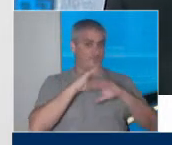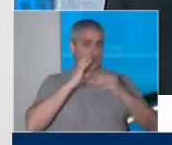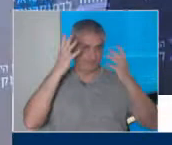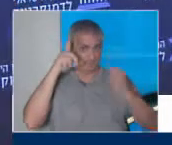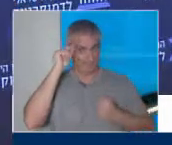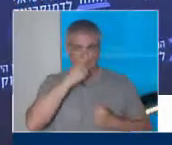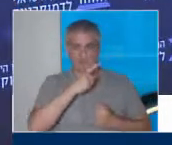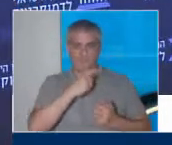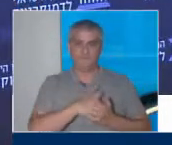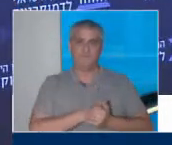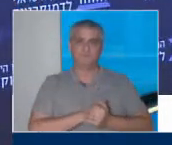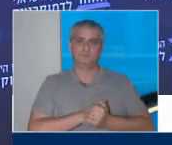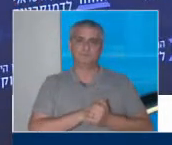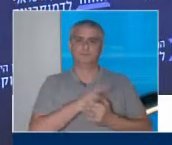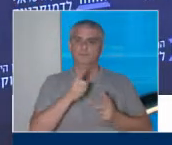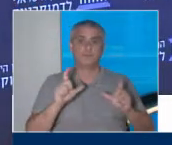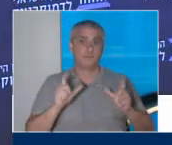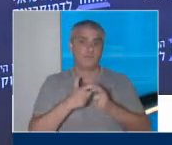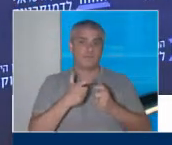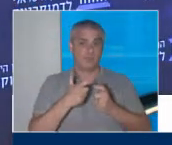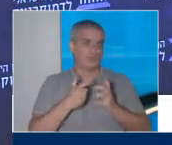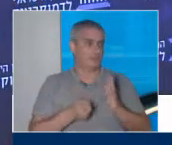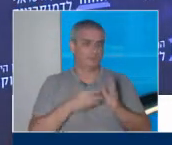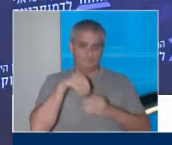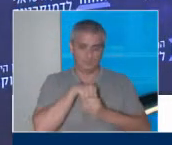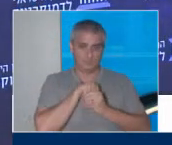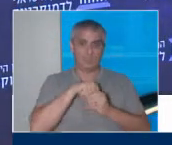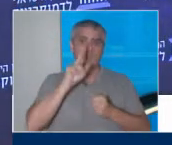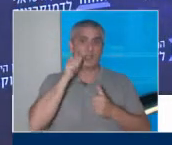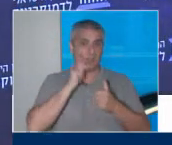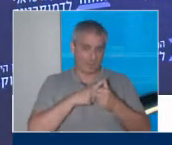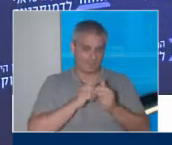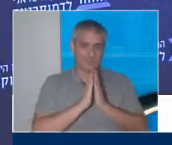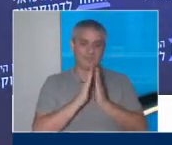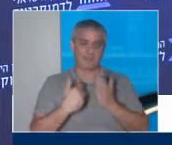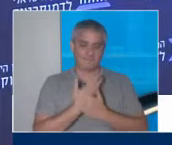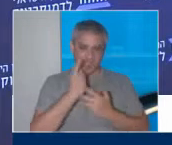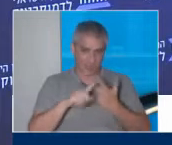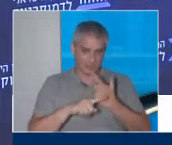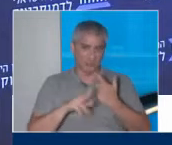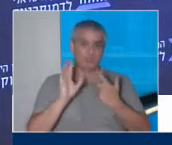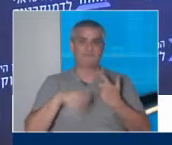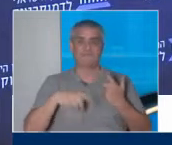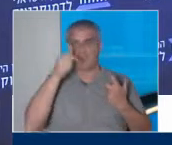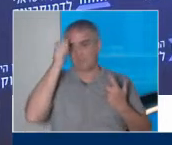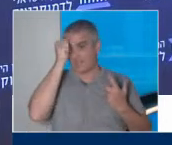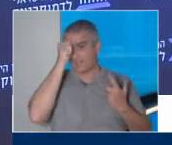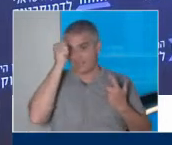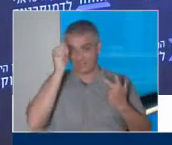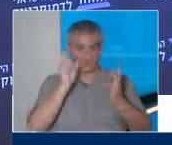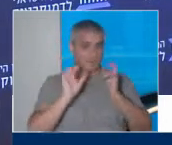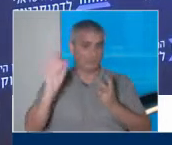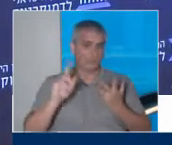אז קודם כל אנחנו יודעים, מדובר פה במפלגה ברשימה שמורכבת גם מכחול לבן, גם מתקווה חדשה וגם מגדי אייזנקוט